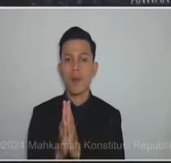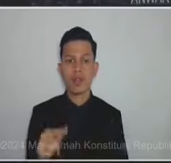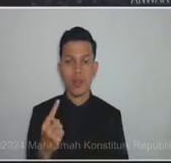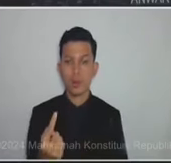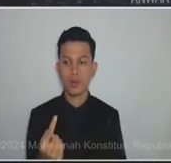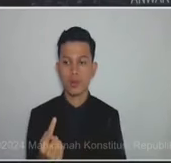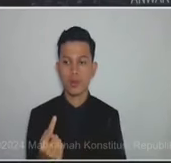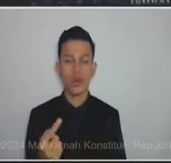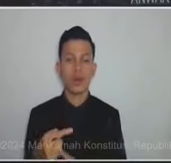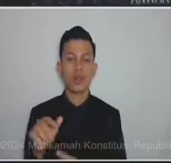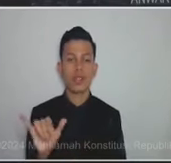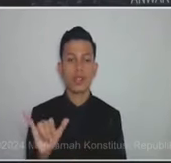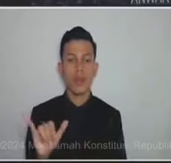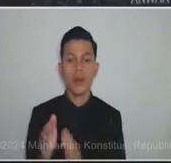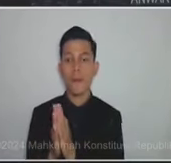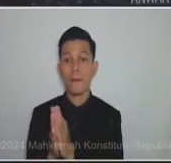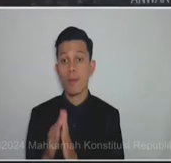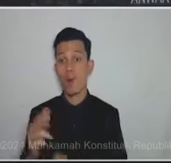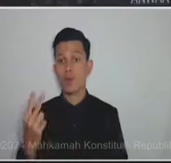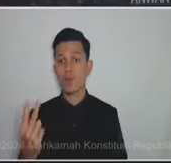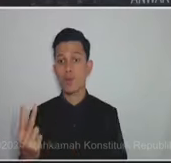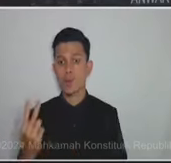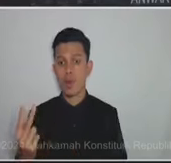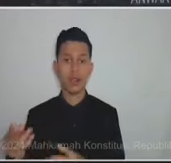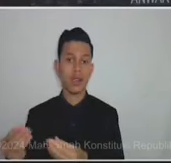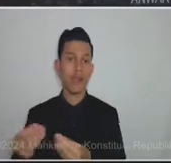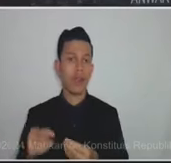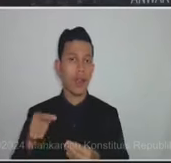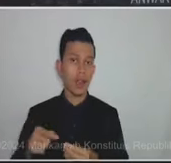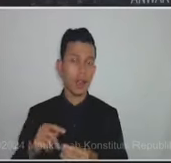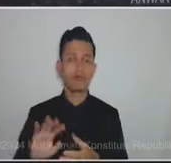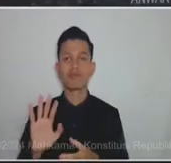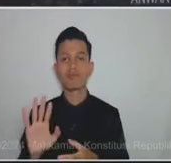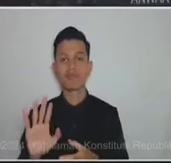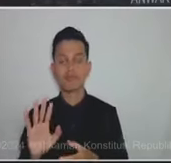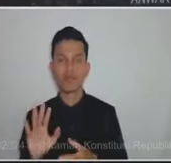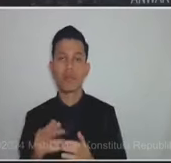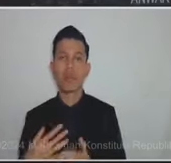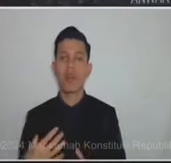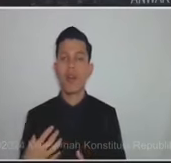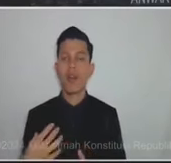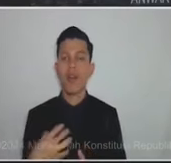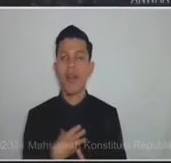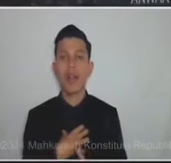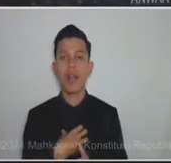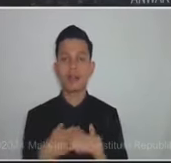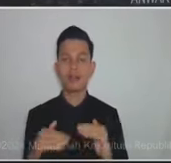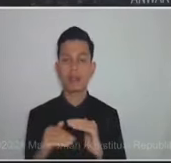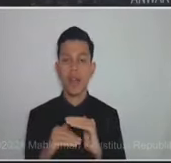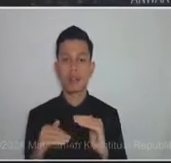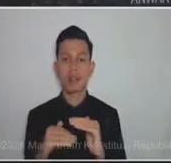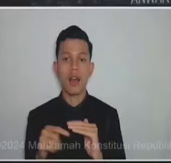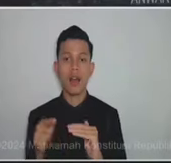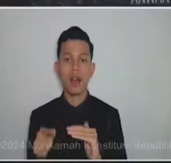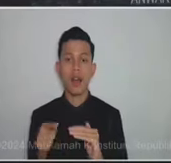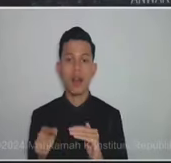dua ajukan ini maka kerugian hak konstitusional tersebut